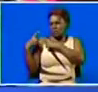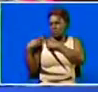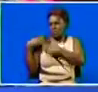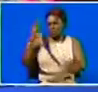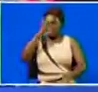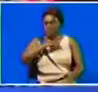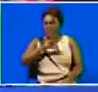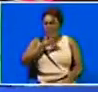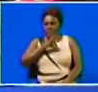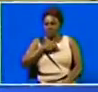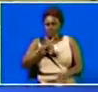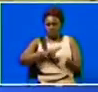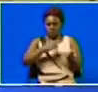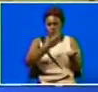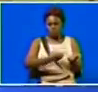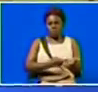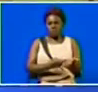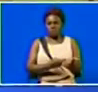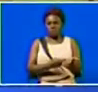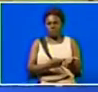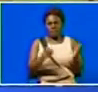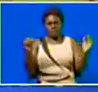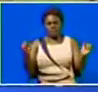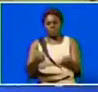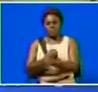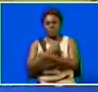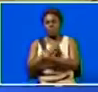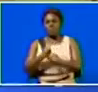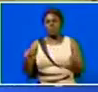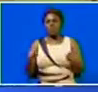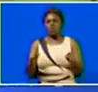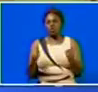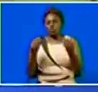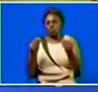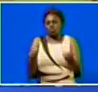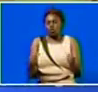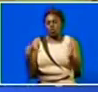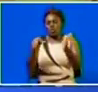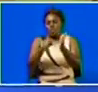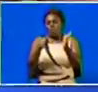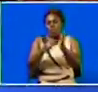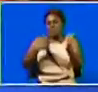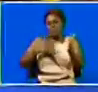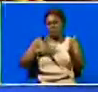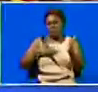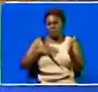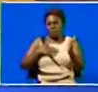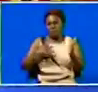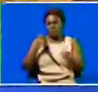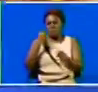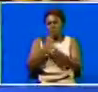kubenefit kwa hiyo resource hatutaweza kutatua shida zetu na kukuja